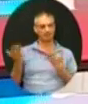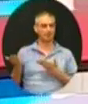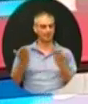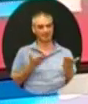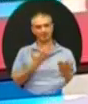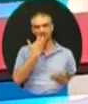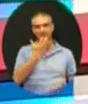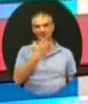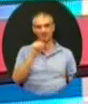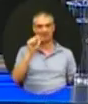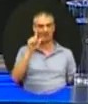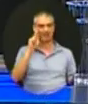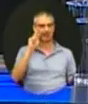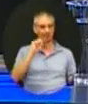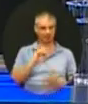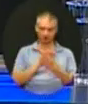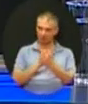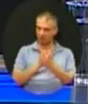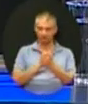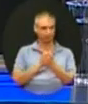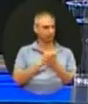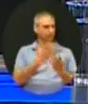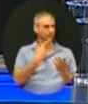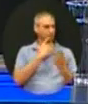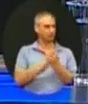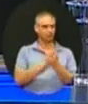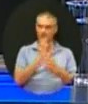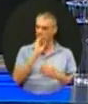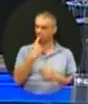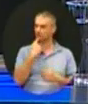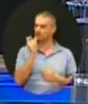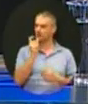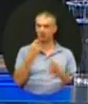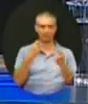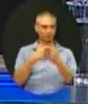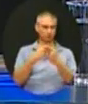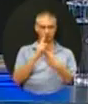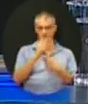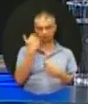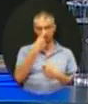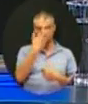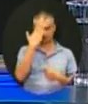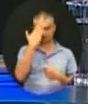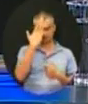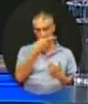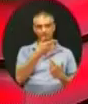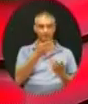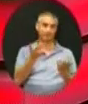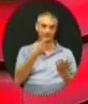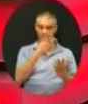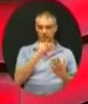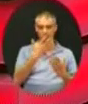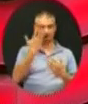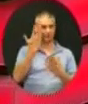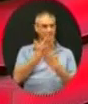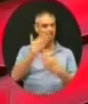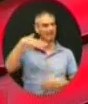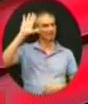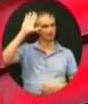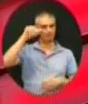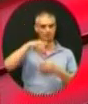סר זלקין שלום לך שלום שלום א מילה אחת בכל זאת בעניין הזה כמי שמצוי וכן לך כן יש עץ